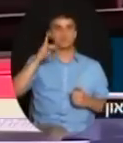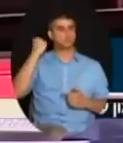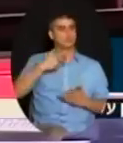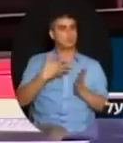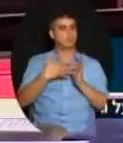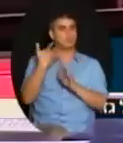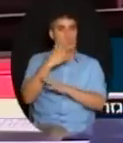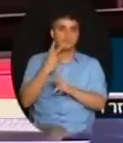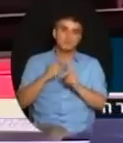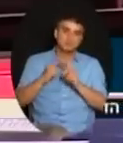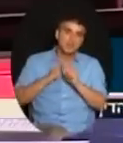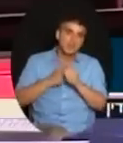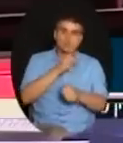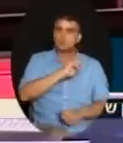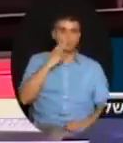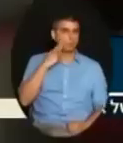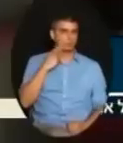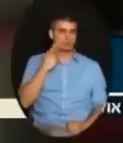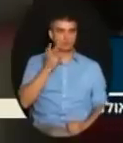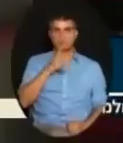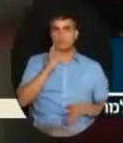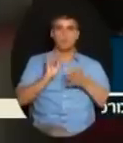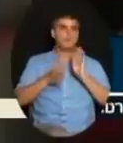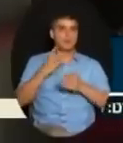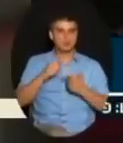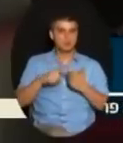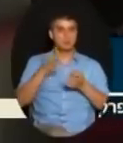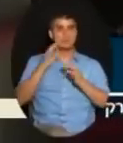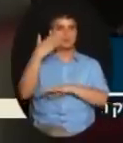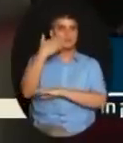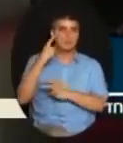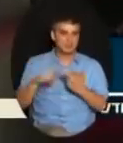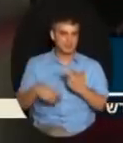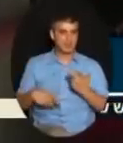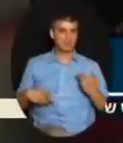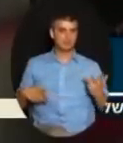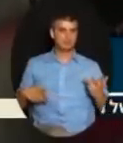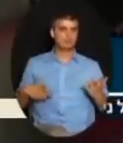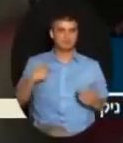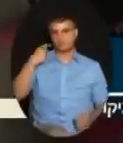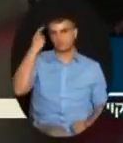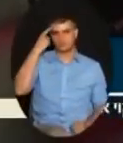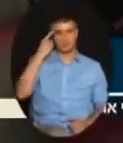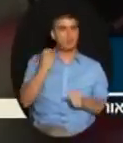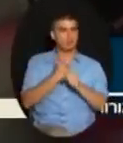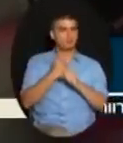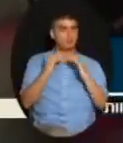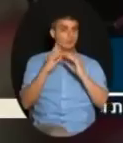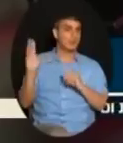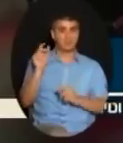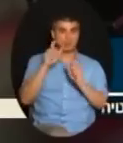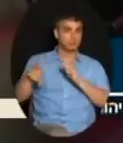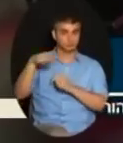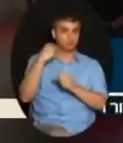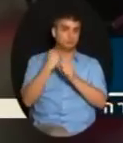המדינה, ופשוט רדפו אותו בלי בושה, כמו אנשי פרקליטות, כמו פרקליט המדינה. ואני חושבת שנעשה איתם, עם האנשים